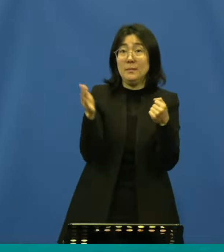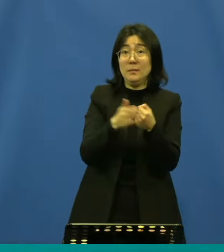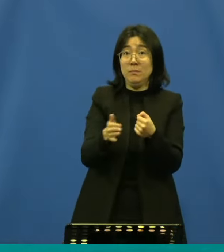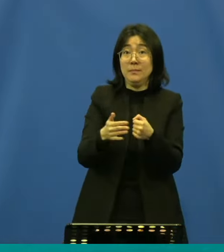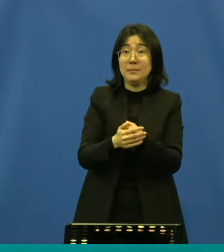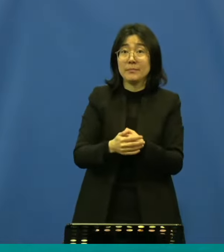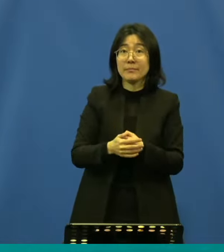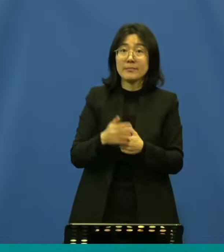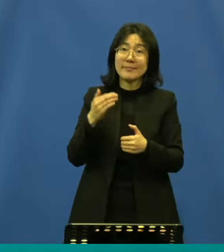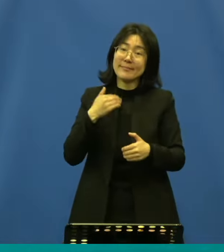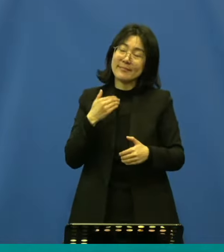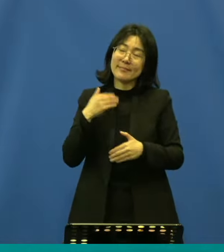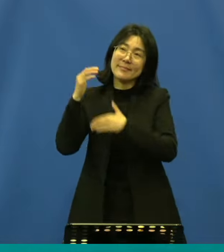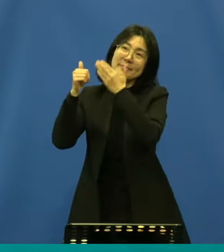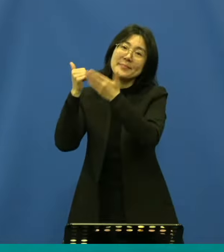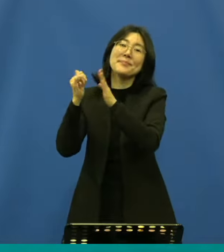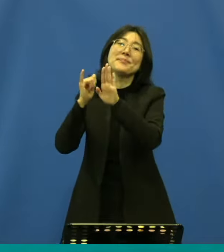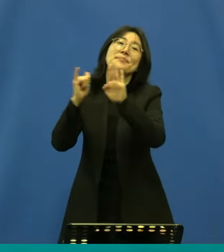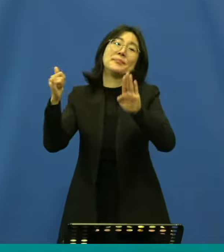선민사상,